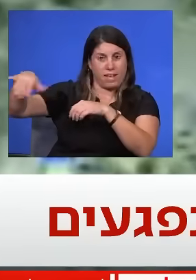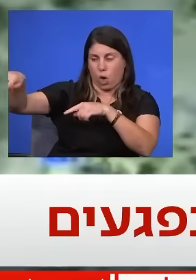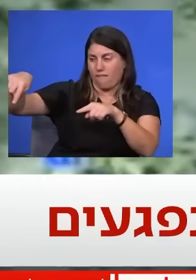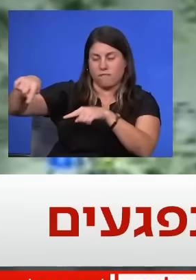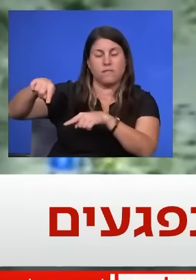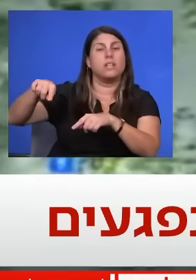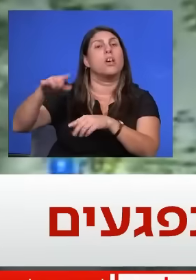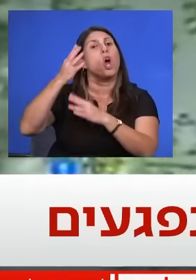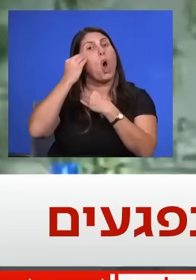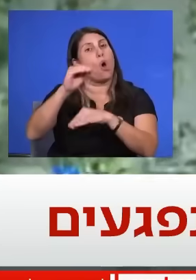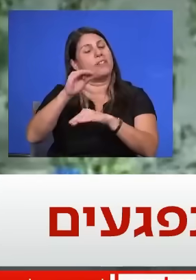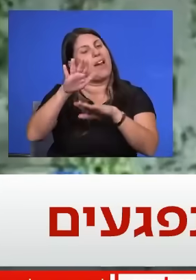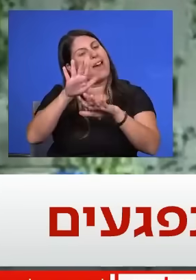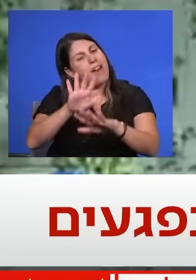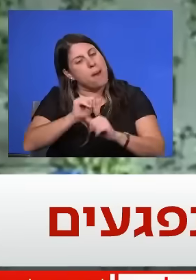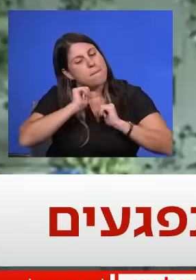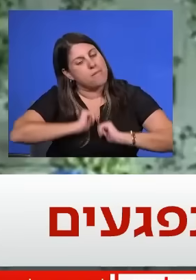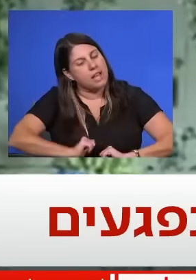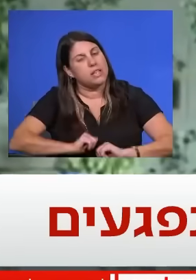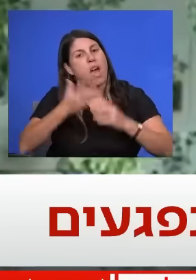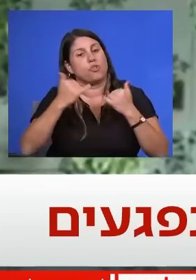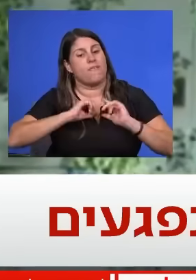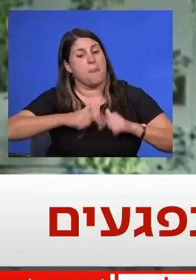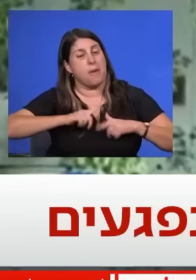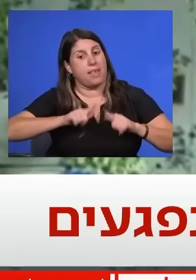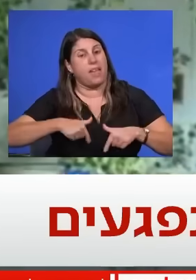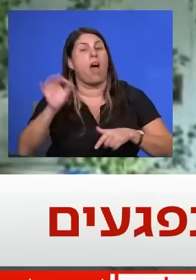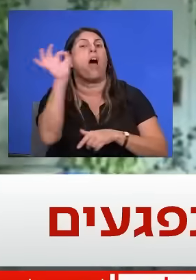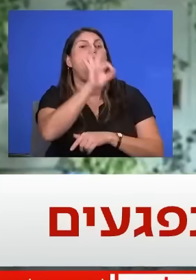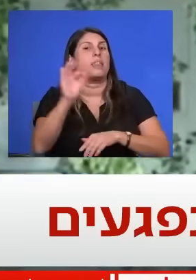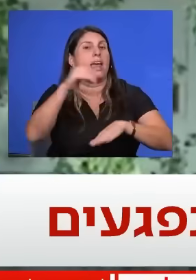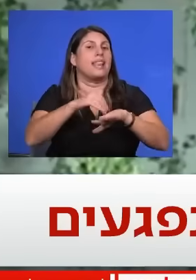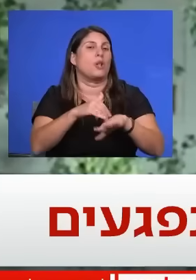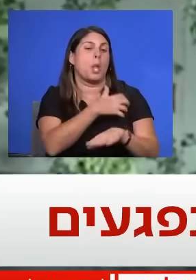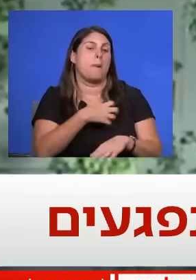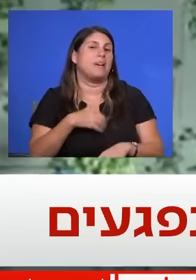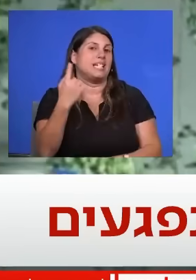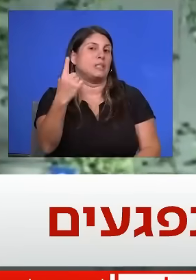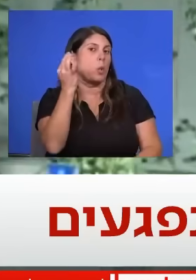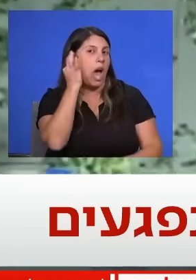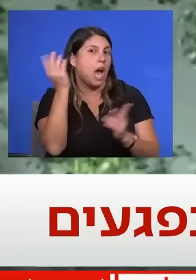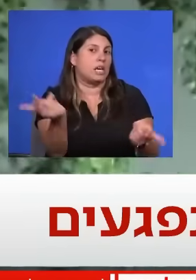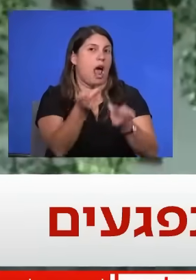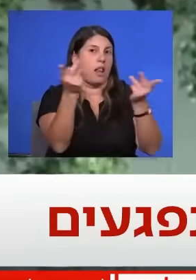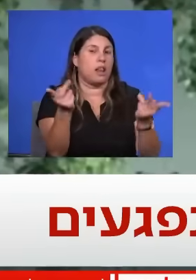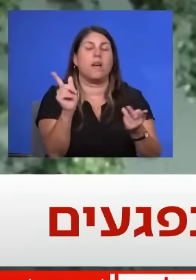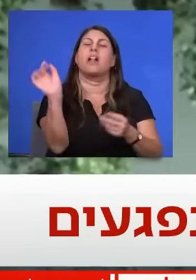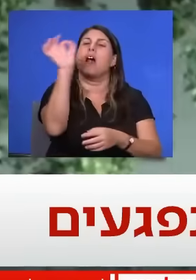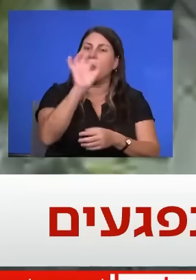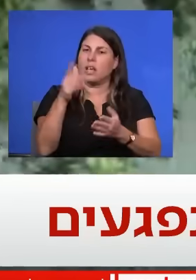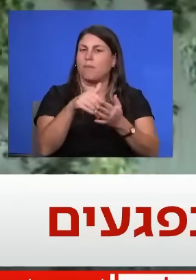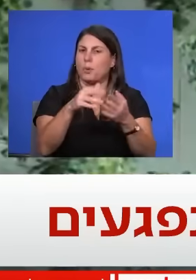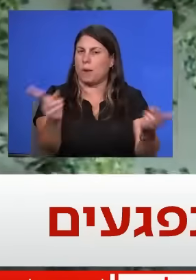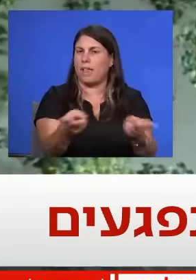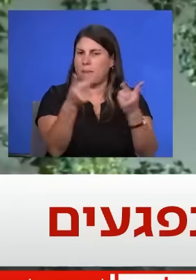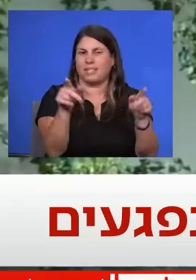במד"א עדיין מעדכנים כרגע רק על אותה פצועה אחת קל. אבל הם עדיין ממשיכים בסריקות כפי שאתם